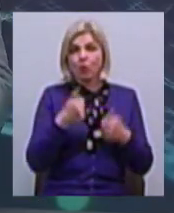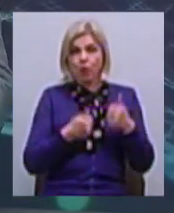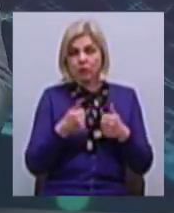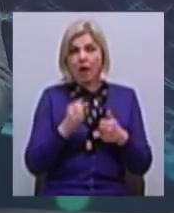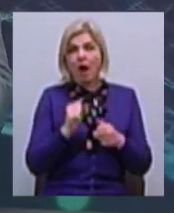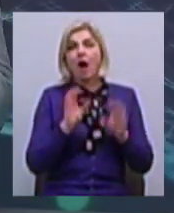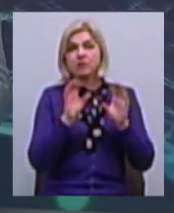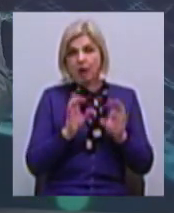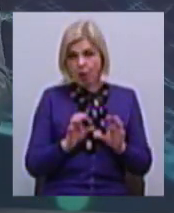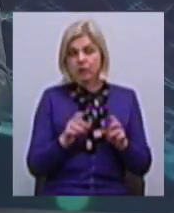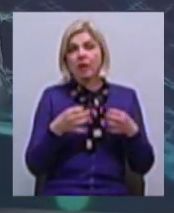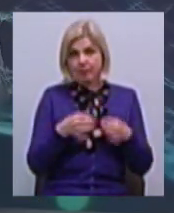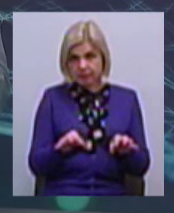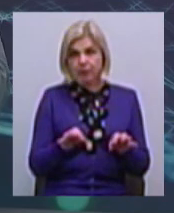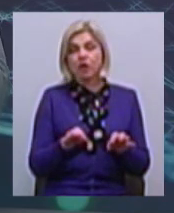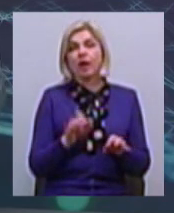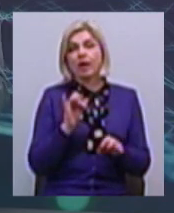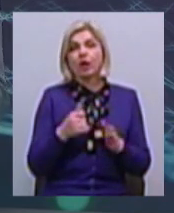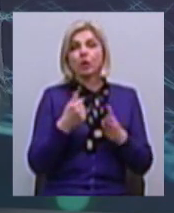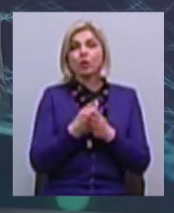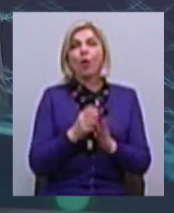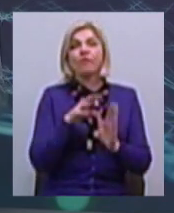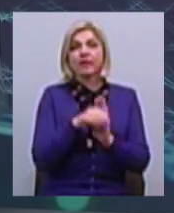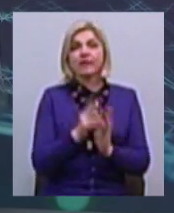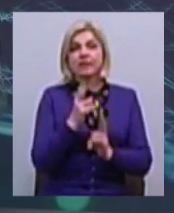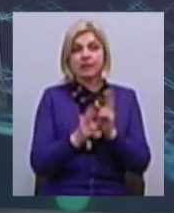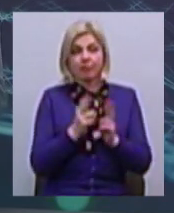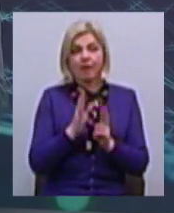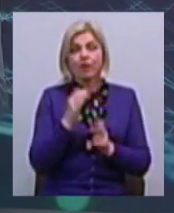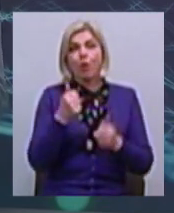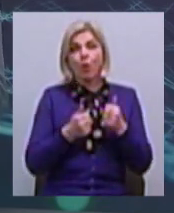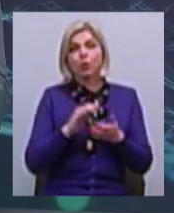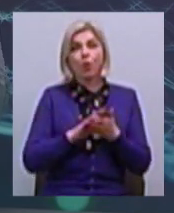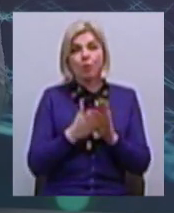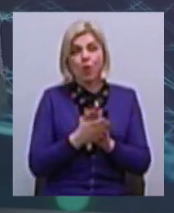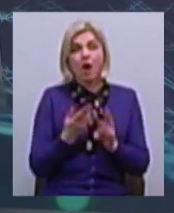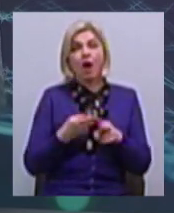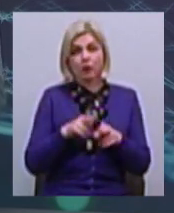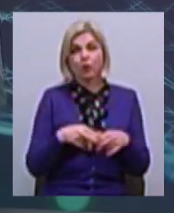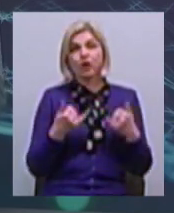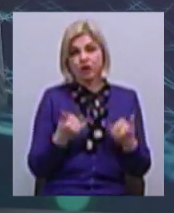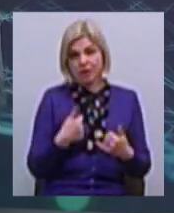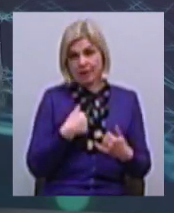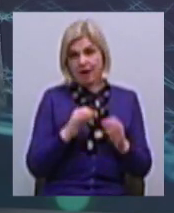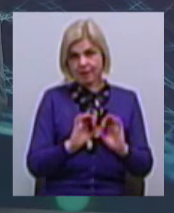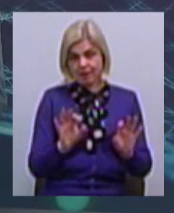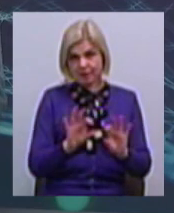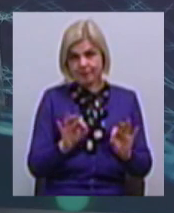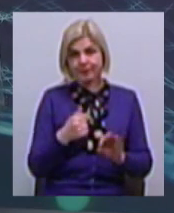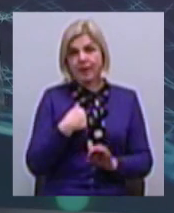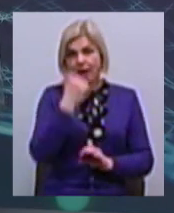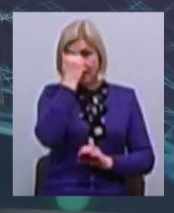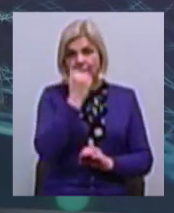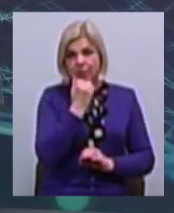це також передбачає, і щодо внесення змін тих в конкурсні умови, ті, які я тільки що сказав. І я вдячний міському